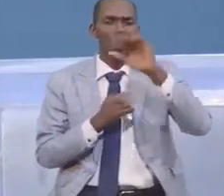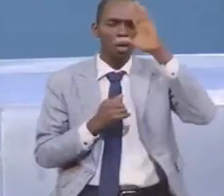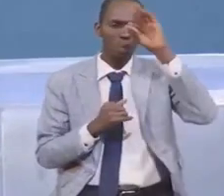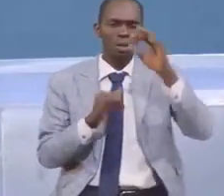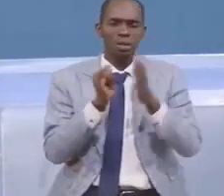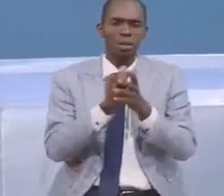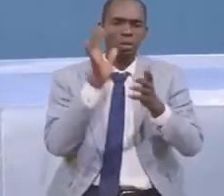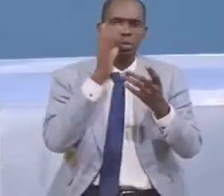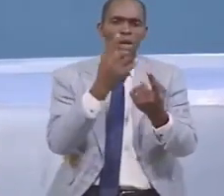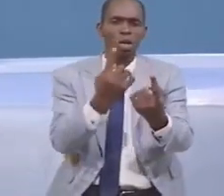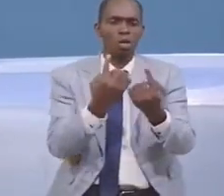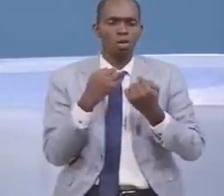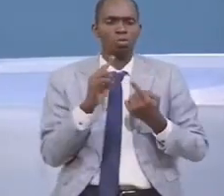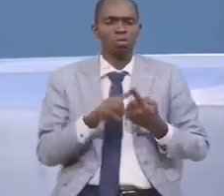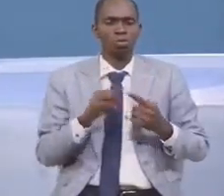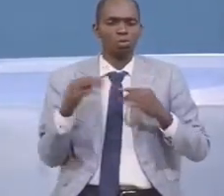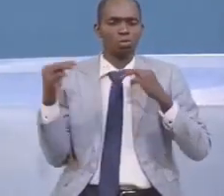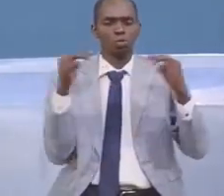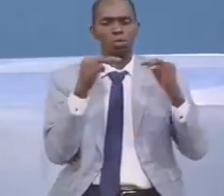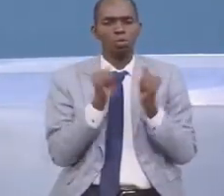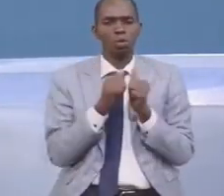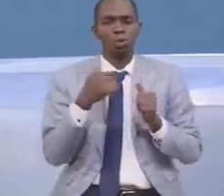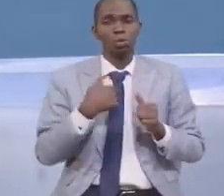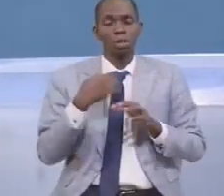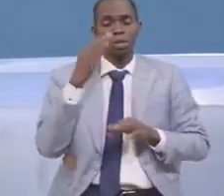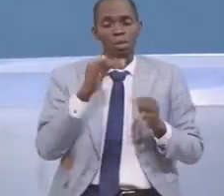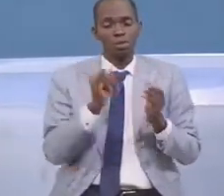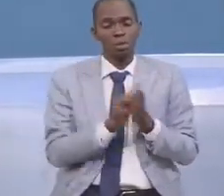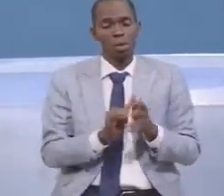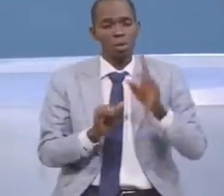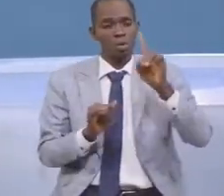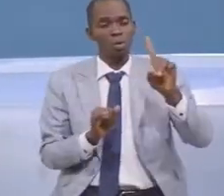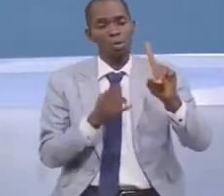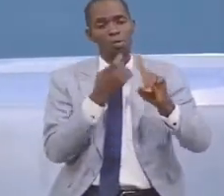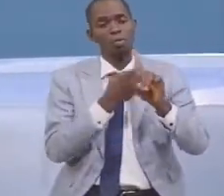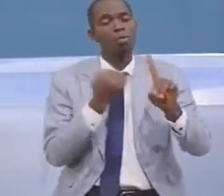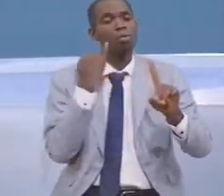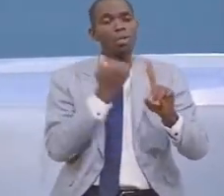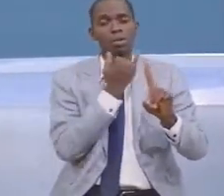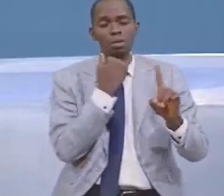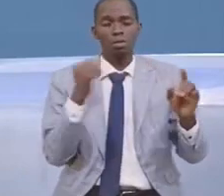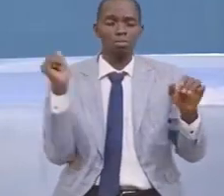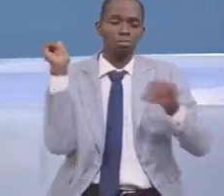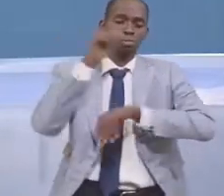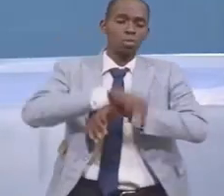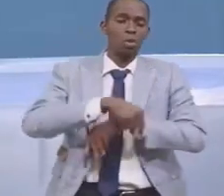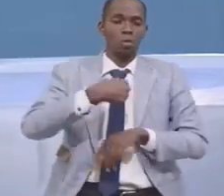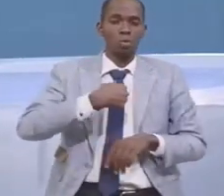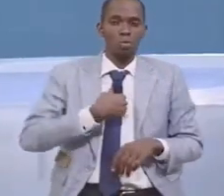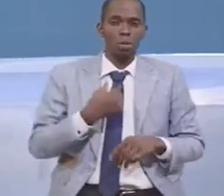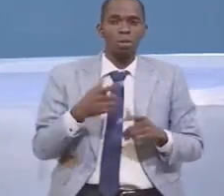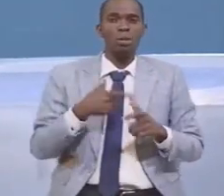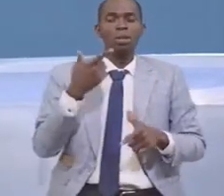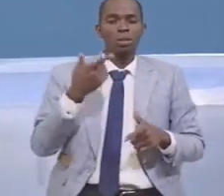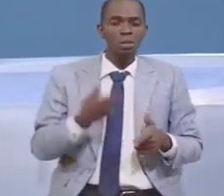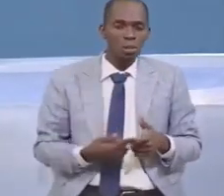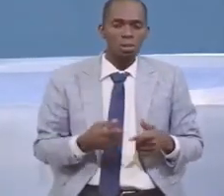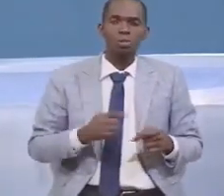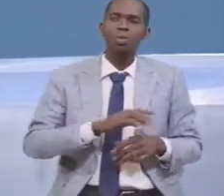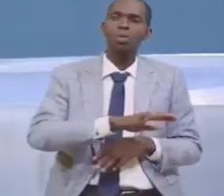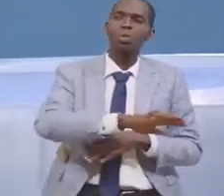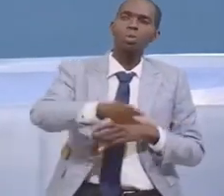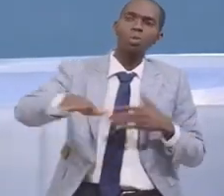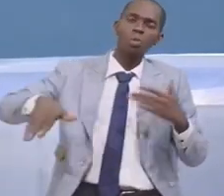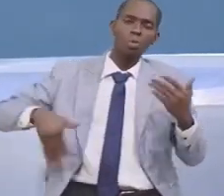ఎవడైనా వస్తే. If he destroys me, the whole nation of Israel will be our slaves.